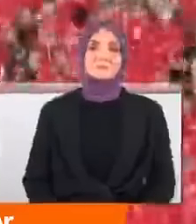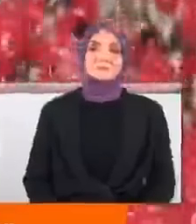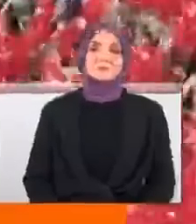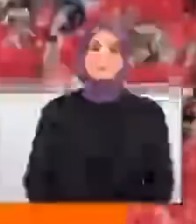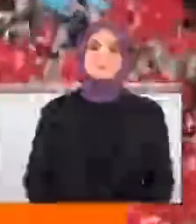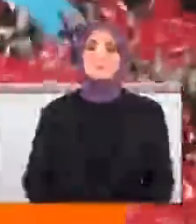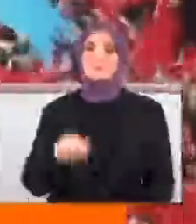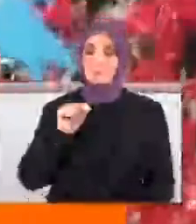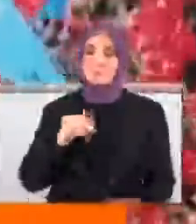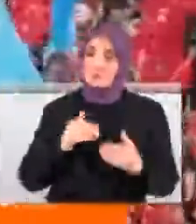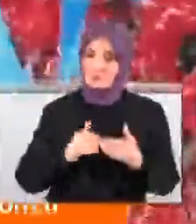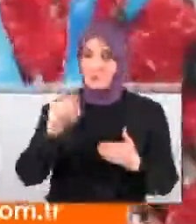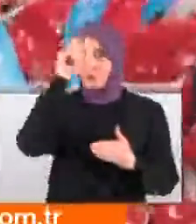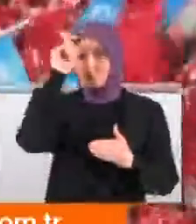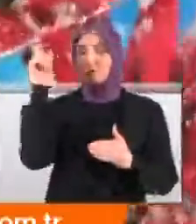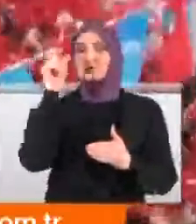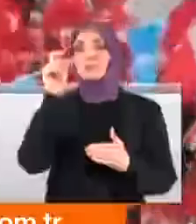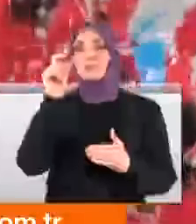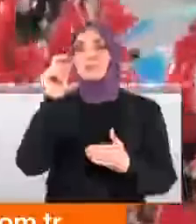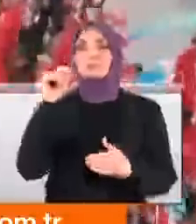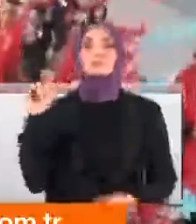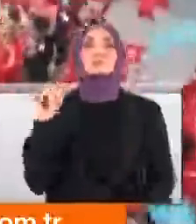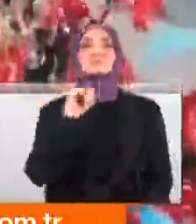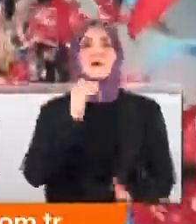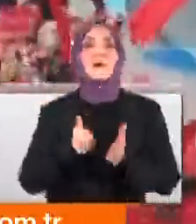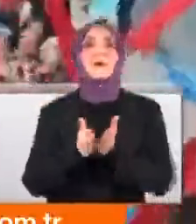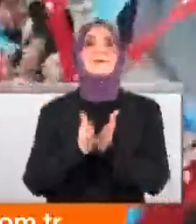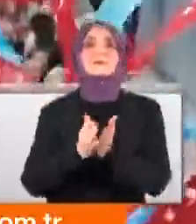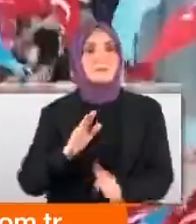Artık Türkiye'nin uçak gemisi de var.